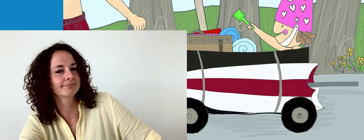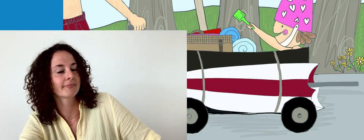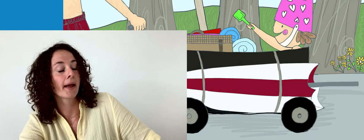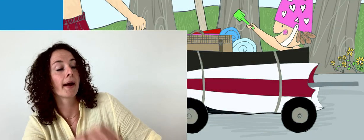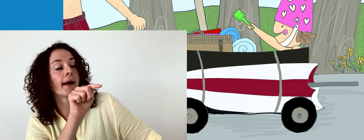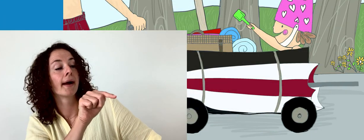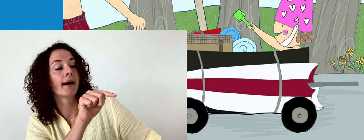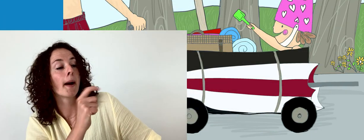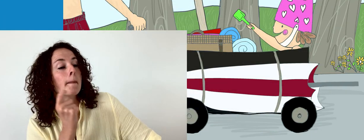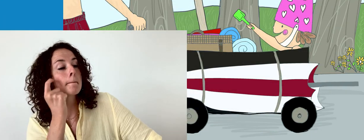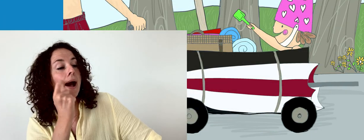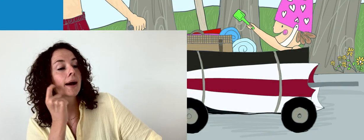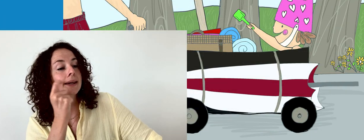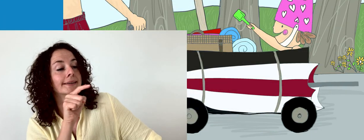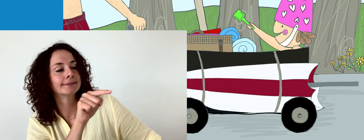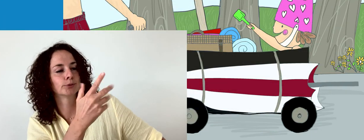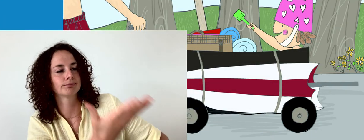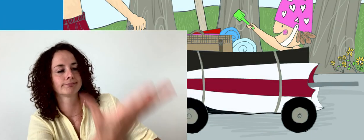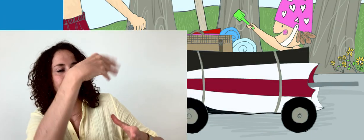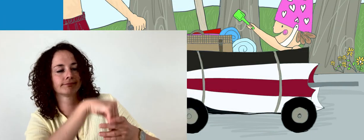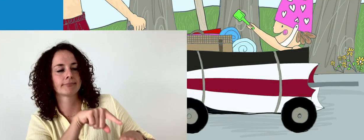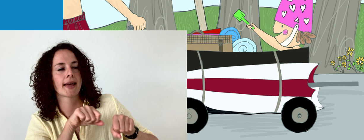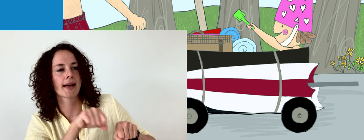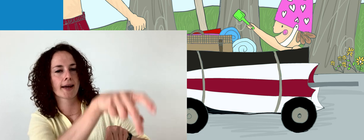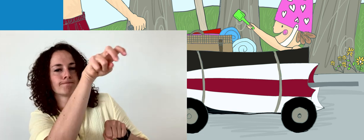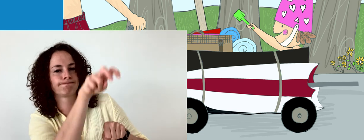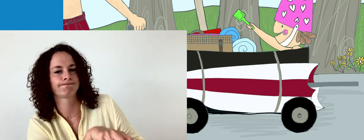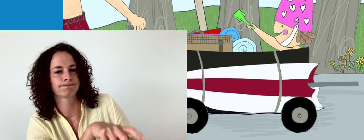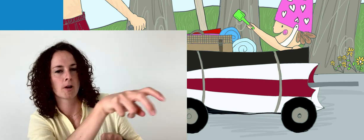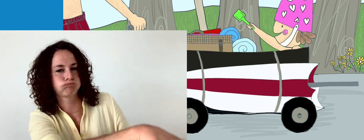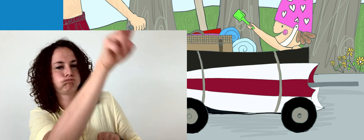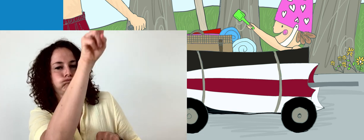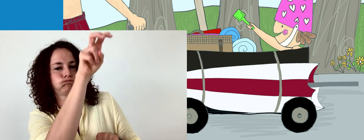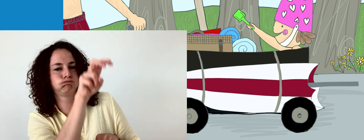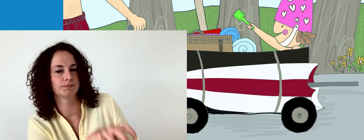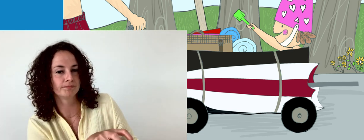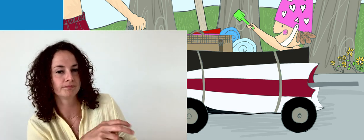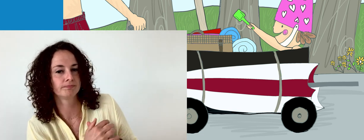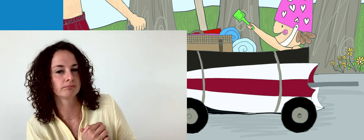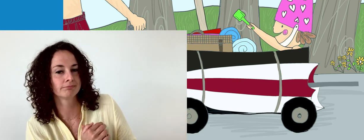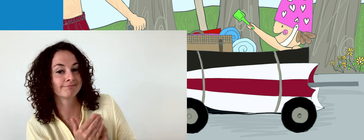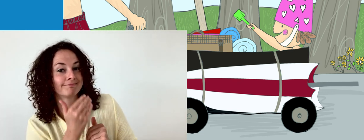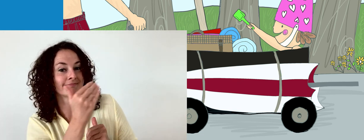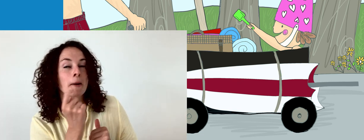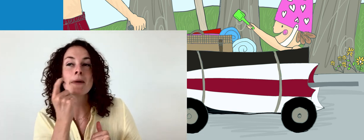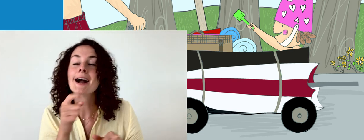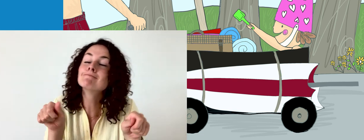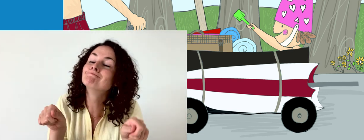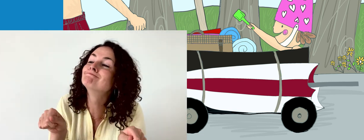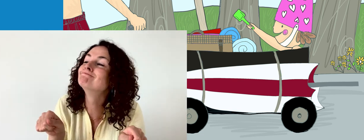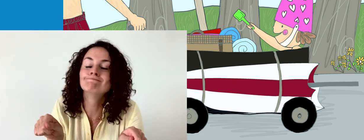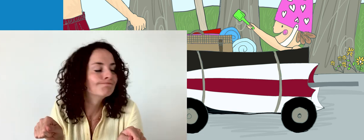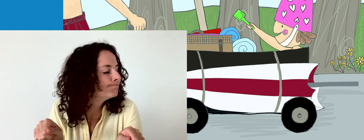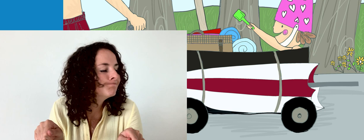Mare, jij zit in de bolderkar Zegt papa Hupsakee Niet veel